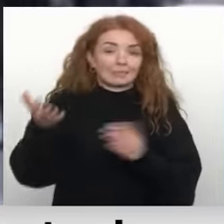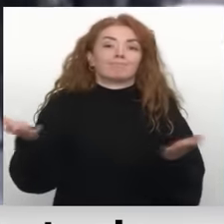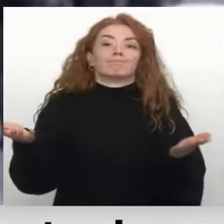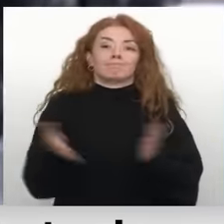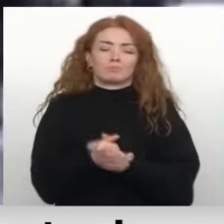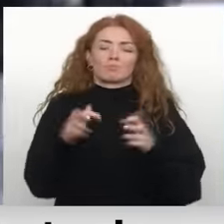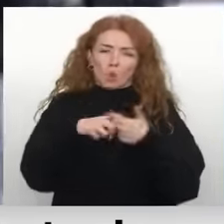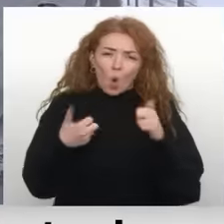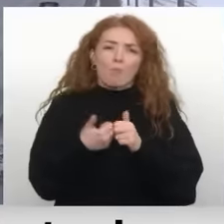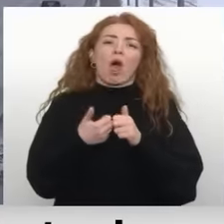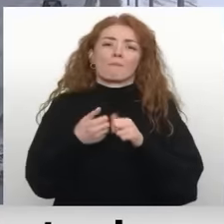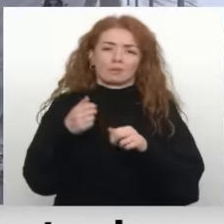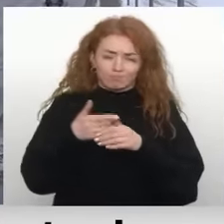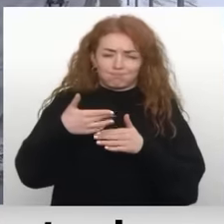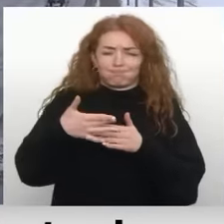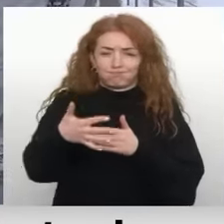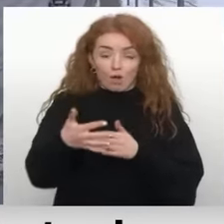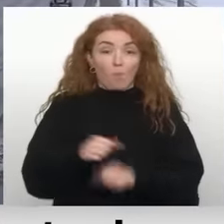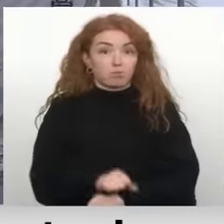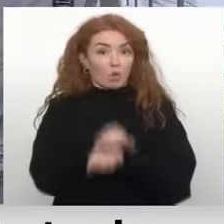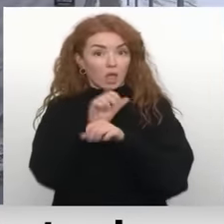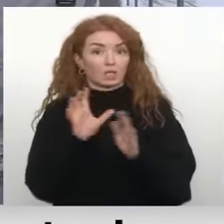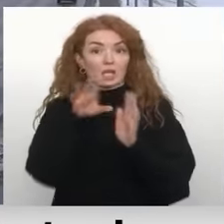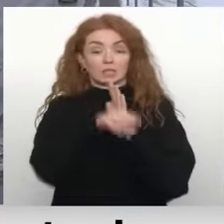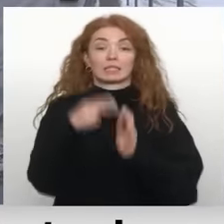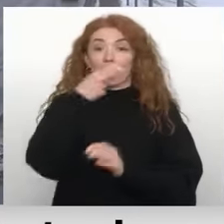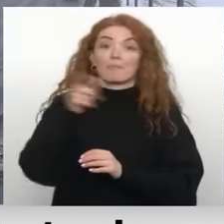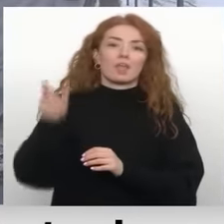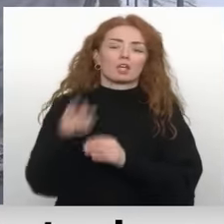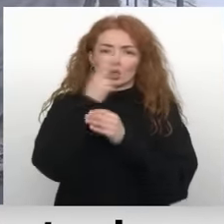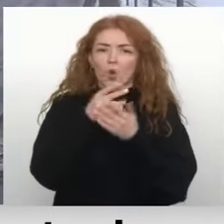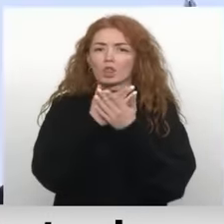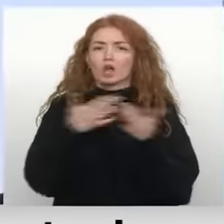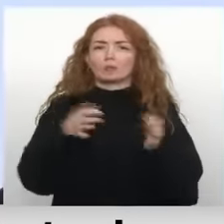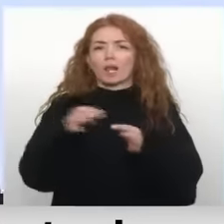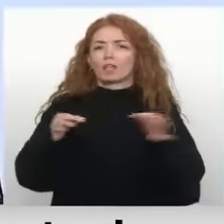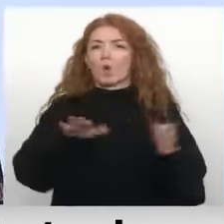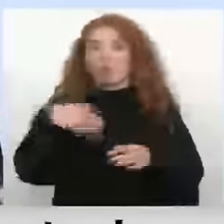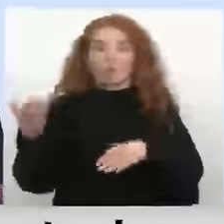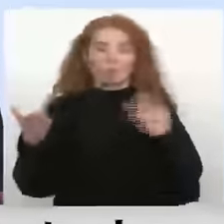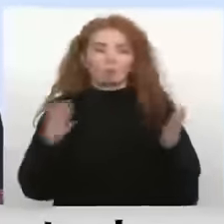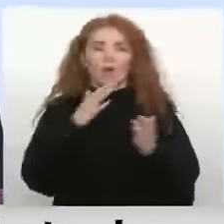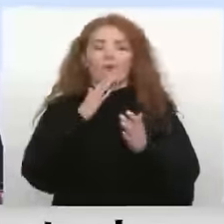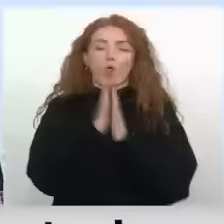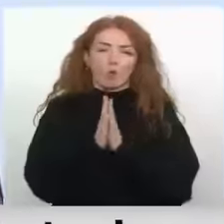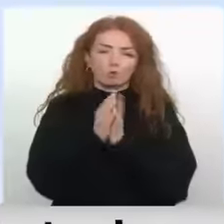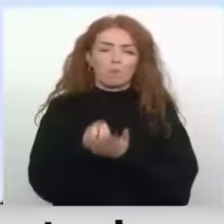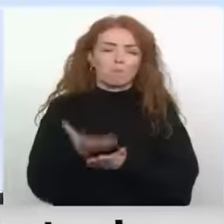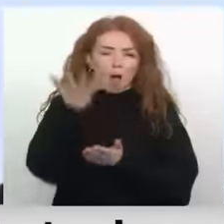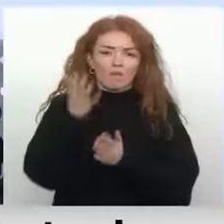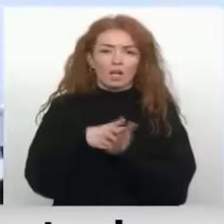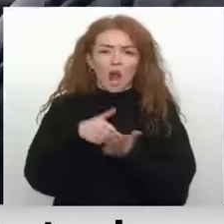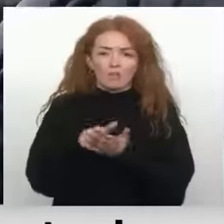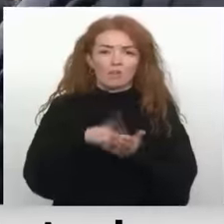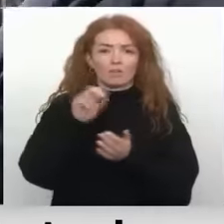Nu, problēmas, problēmas. Protestā iesaistījās zemnieki no dažādām regiona pusēm. Lūdzas, Balviem, Preļiem, Krāslavas un